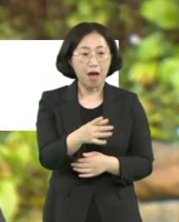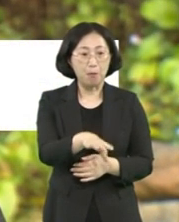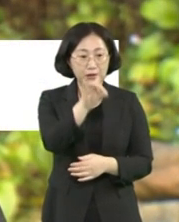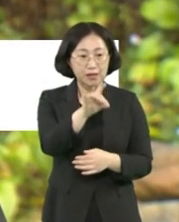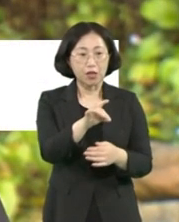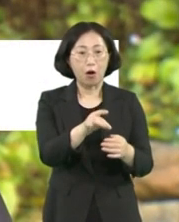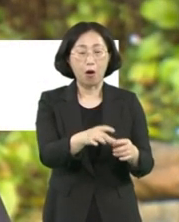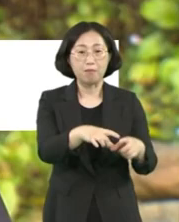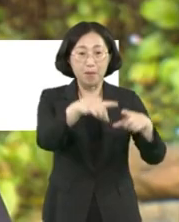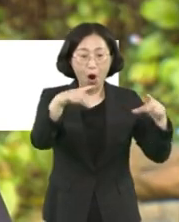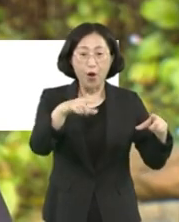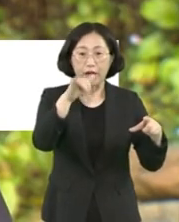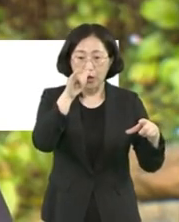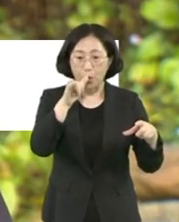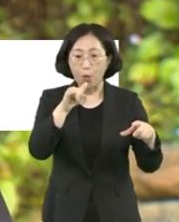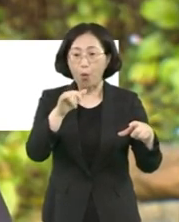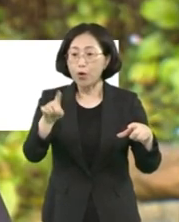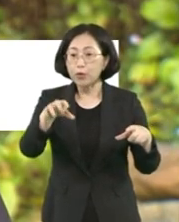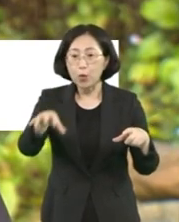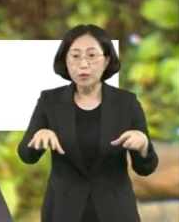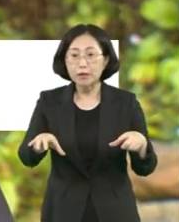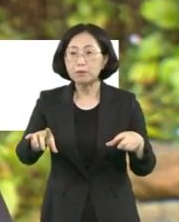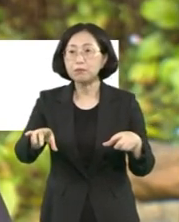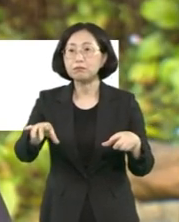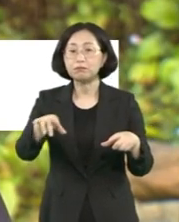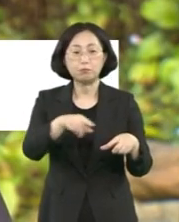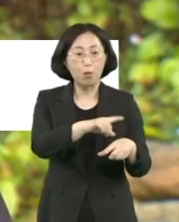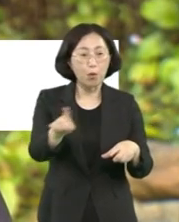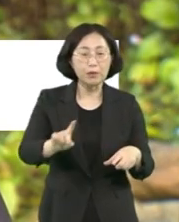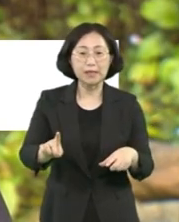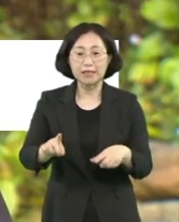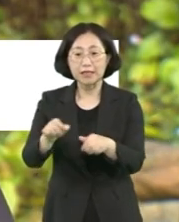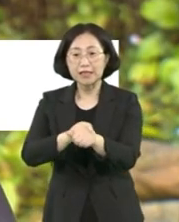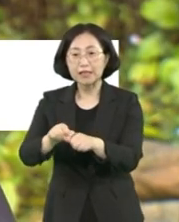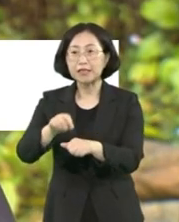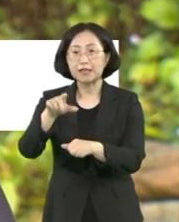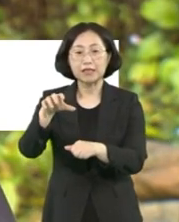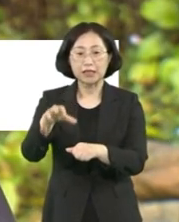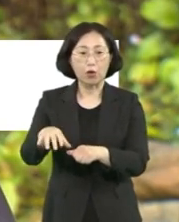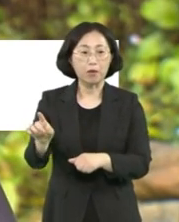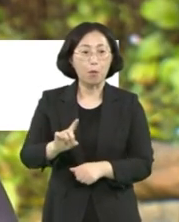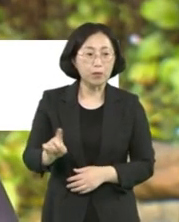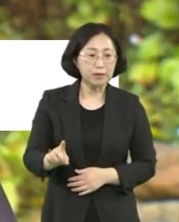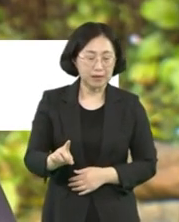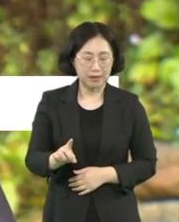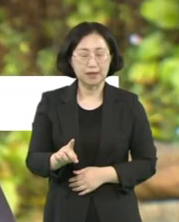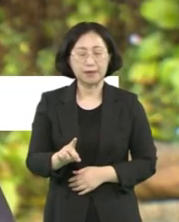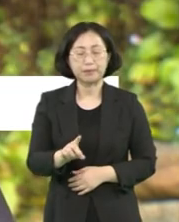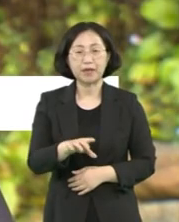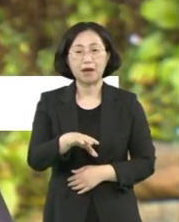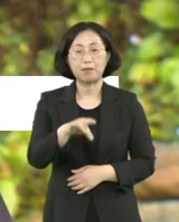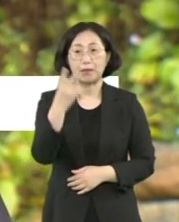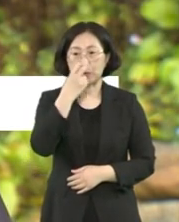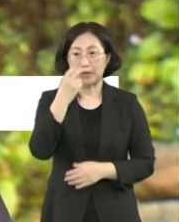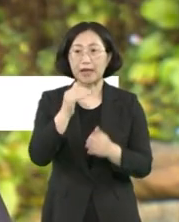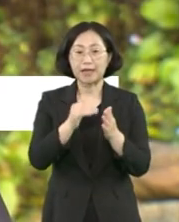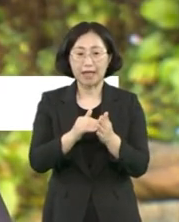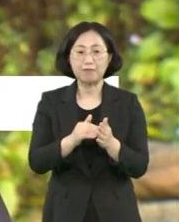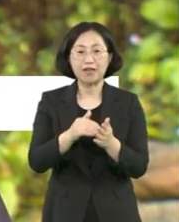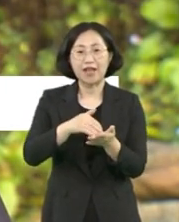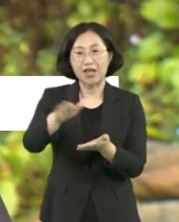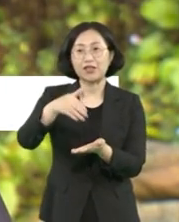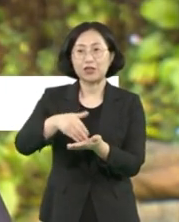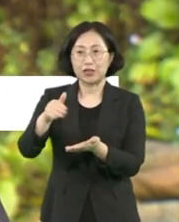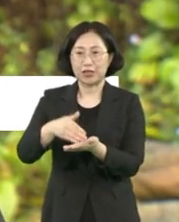많이 번성했고 이런 점들을 다 고려해서 각 지역별로 우선순위를 설정했기 때문에 좀 더 이제 효율적으로 집행할 수